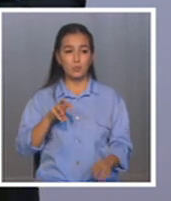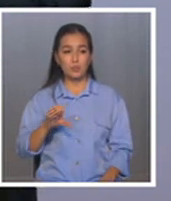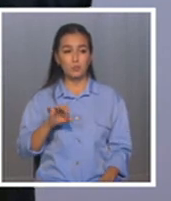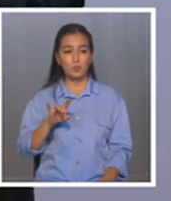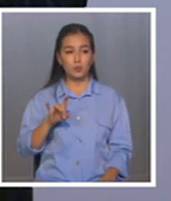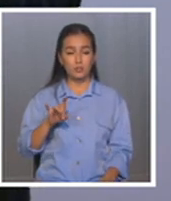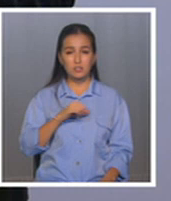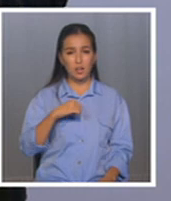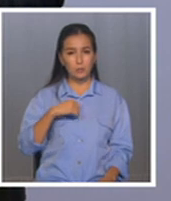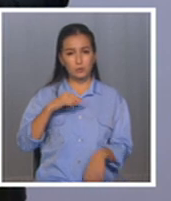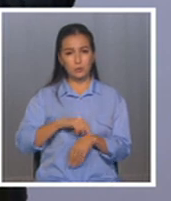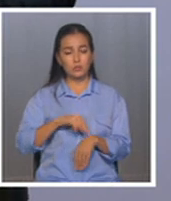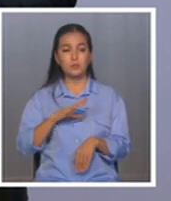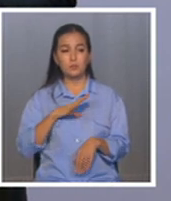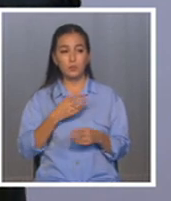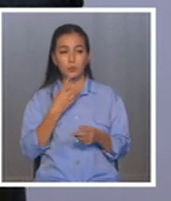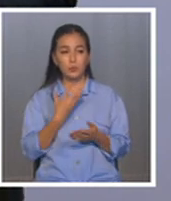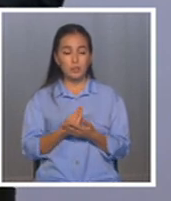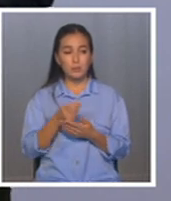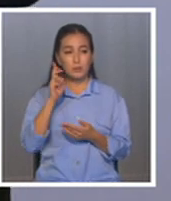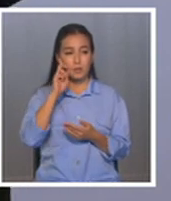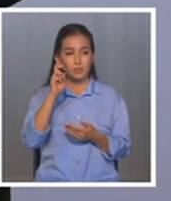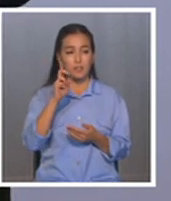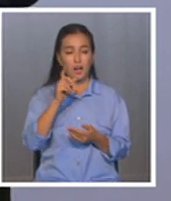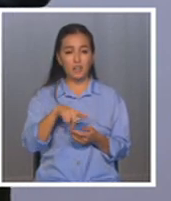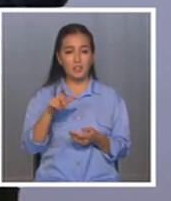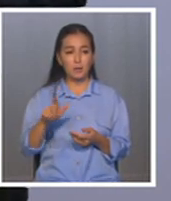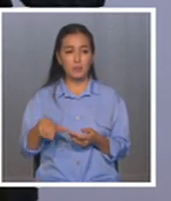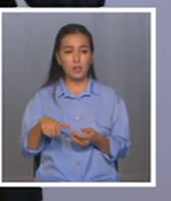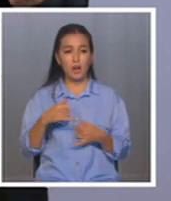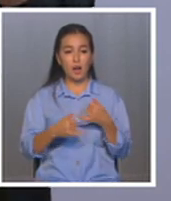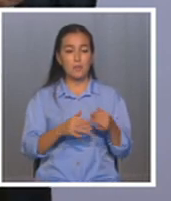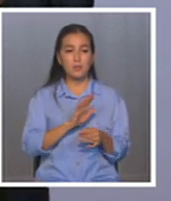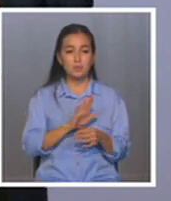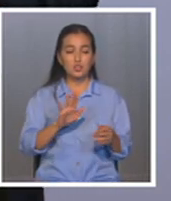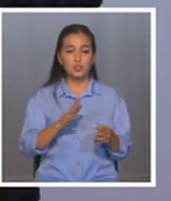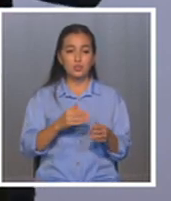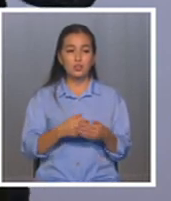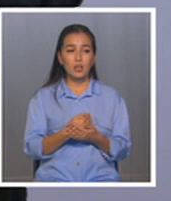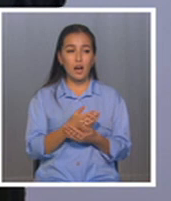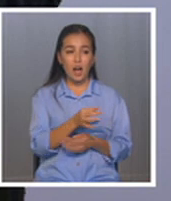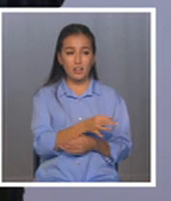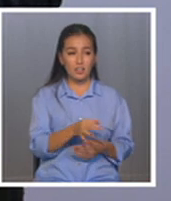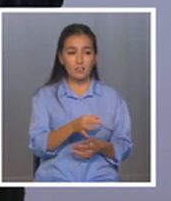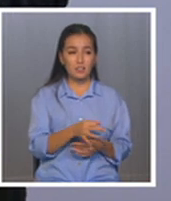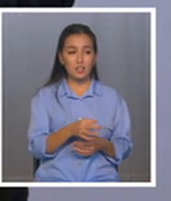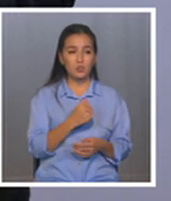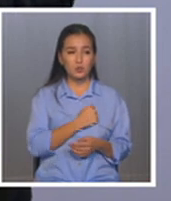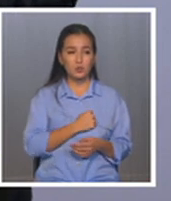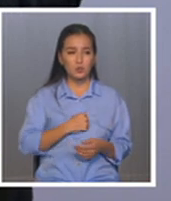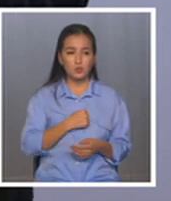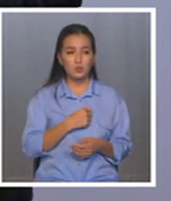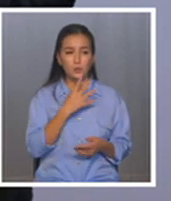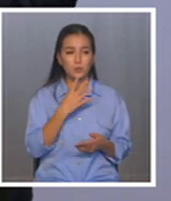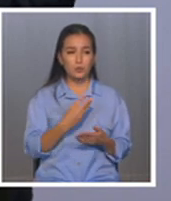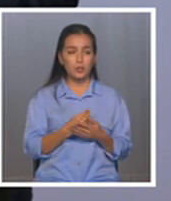сияқты. Өйткені ол өзінің мемлекетін адам аяғы баспайтын жәнәгі аралда ашудың өзінде де үлкен